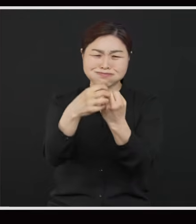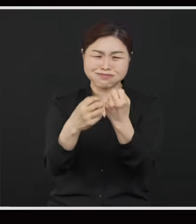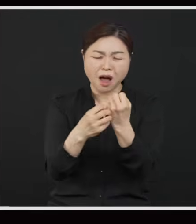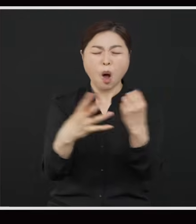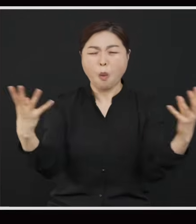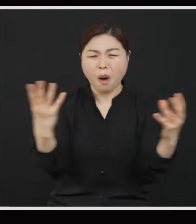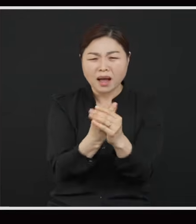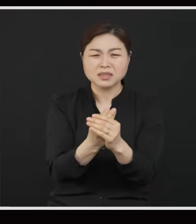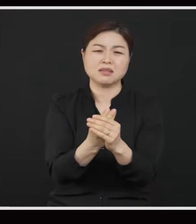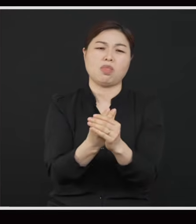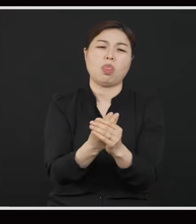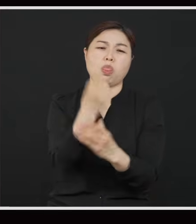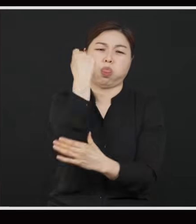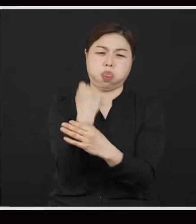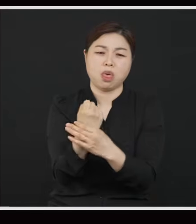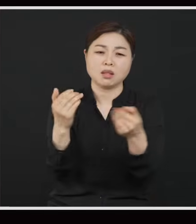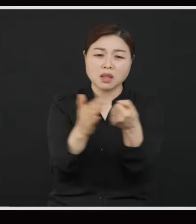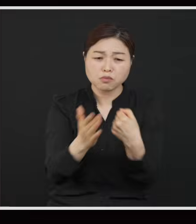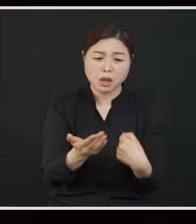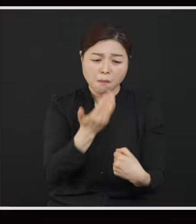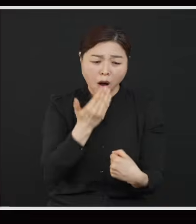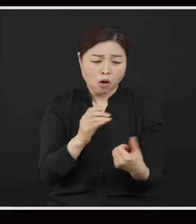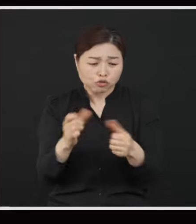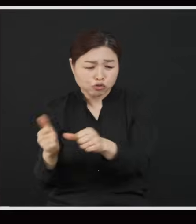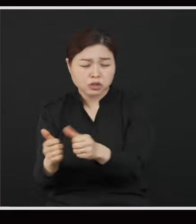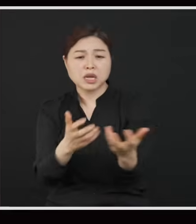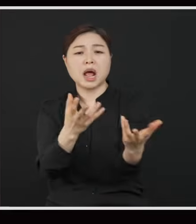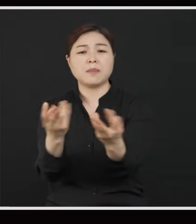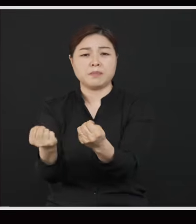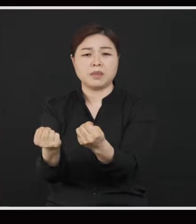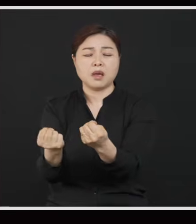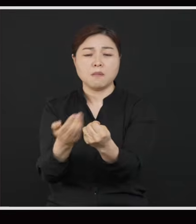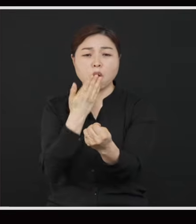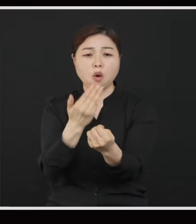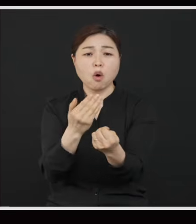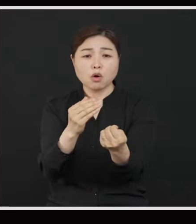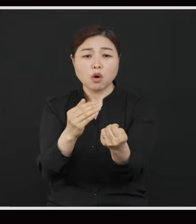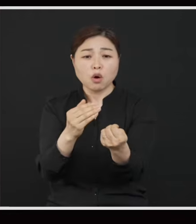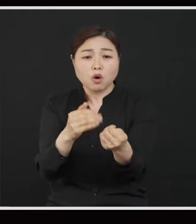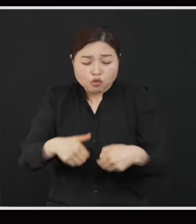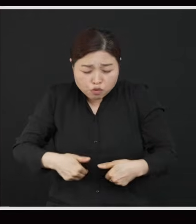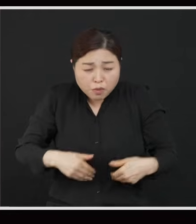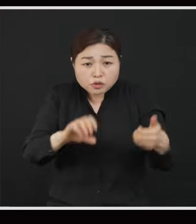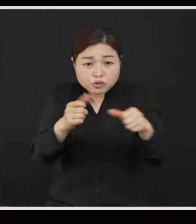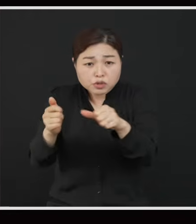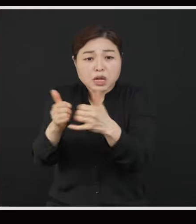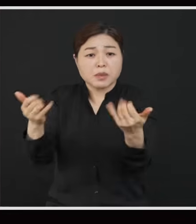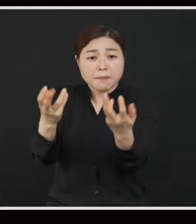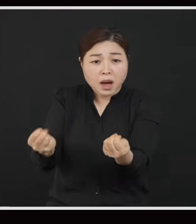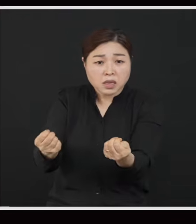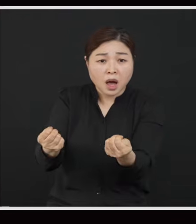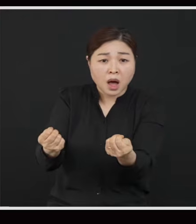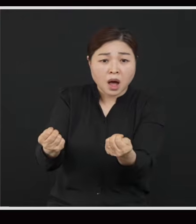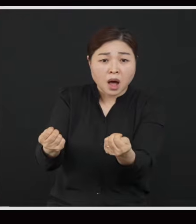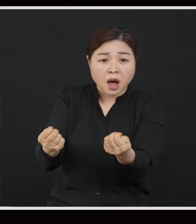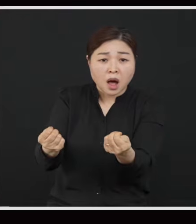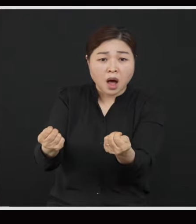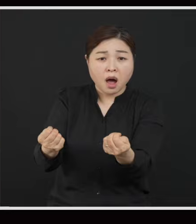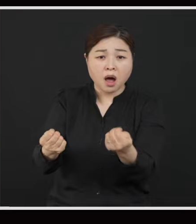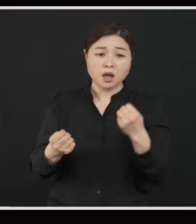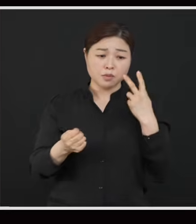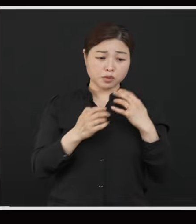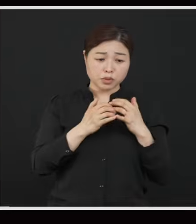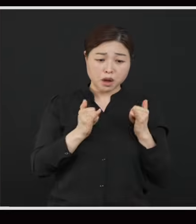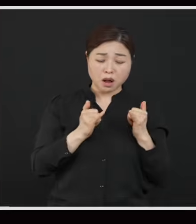다 없어지니까 굶어 죽는 사람들이 많아져서, 저같이 미국에 있는 사람들은 그거를 정말 느끼겠다,